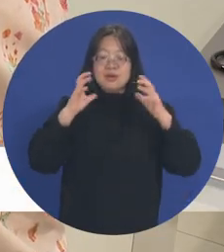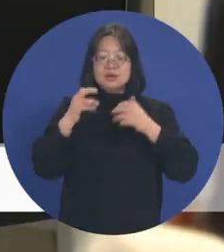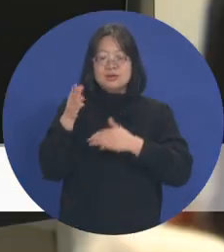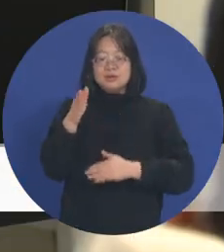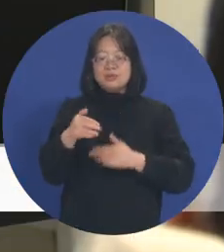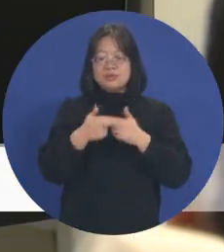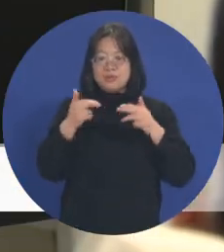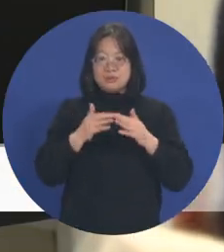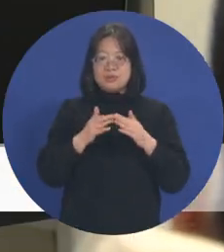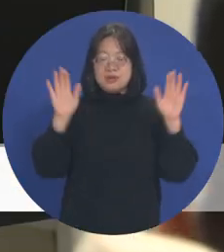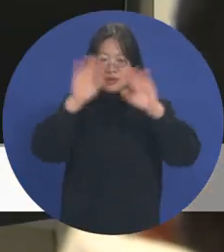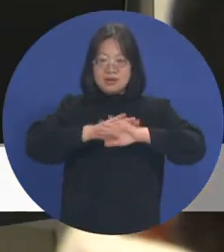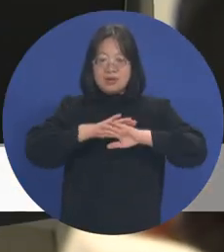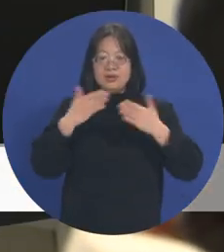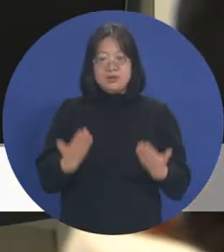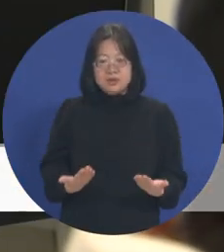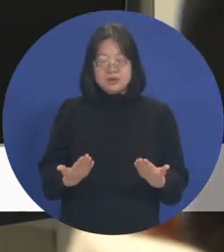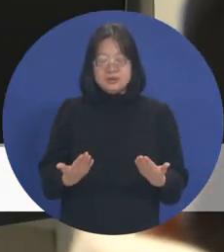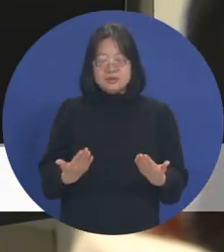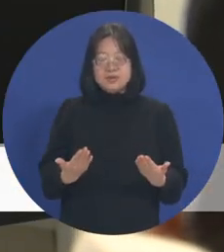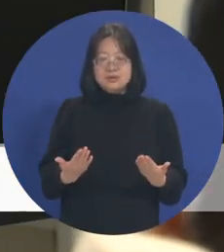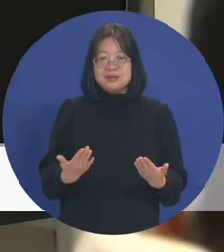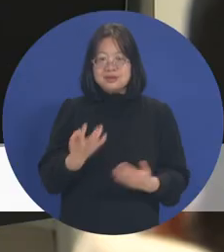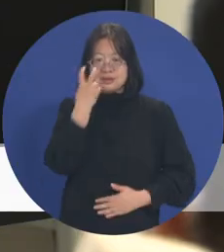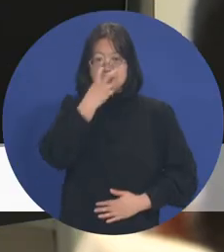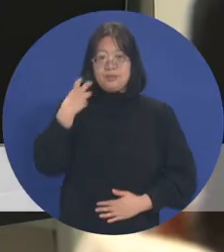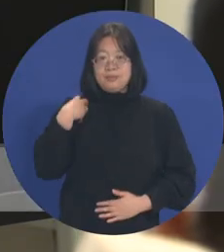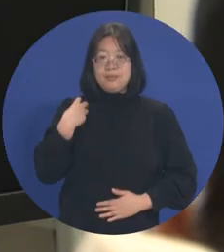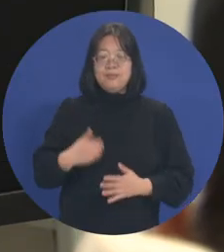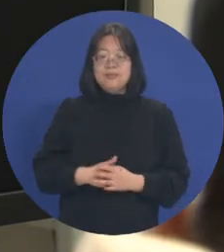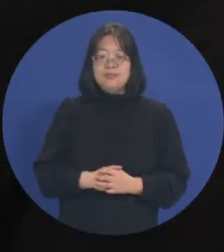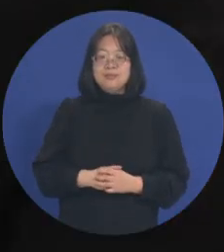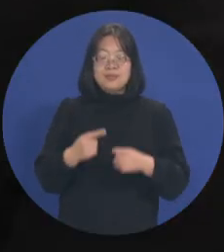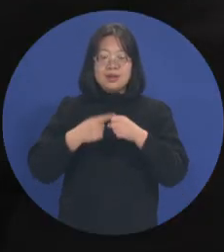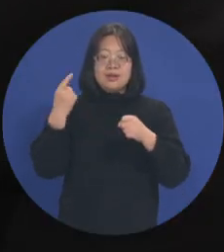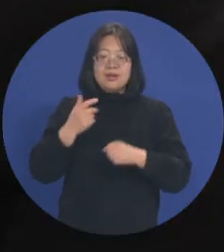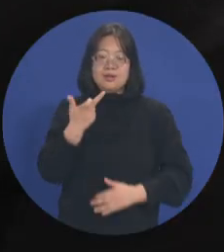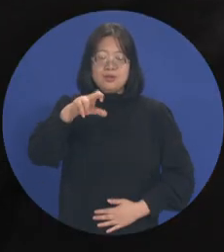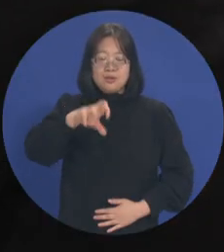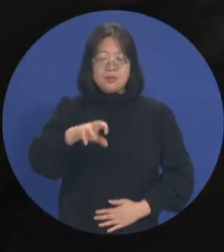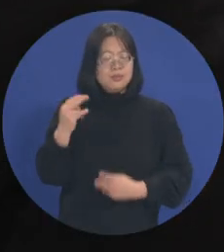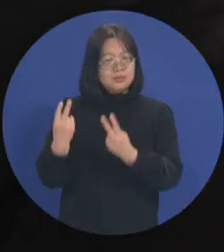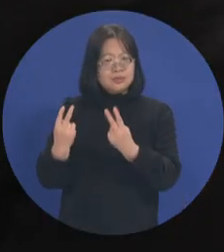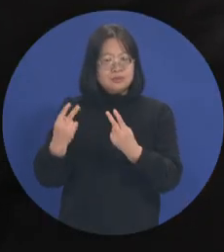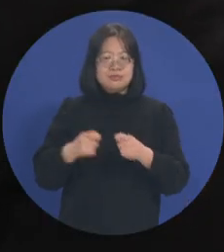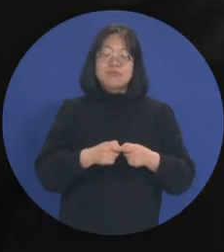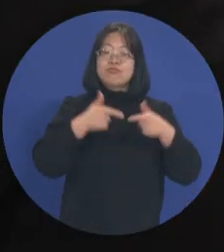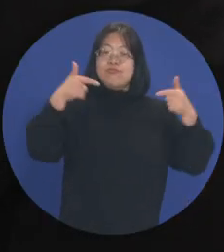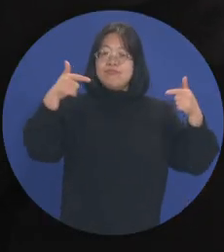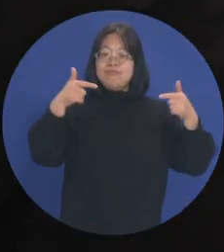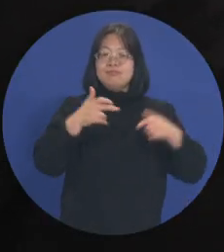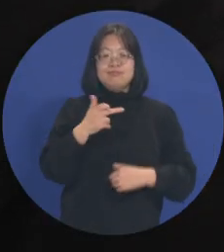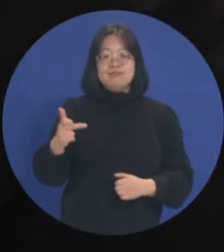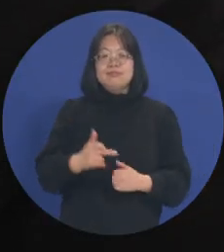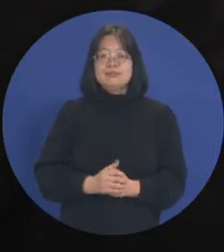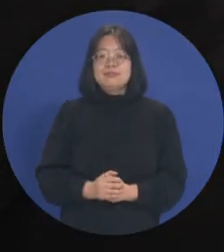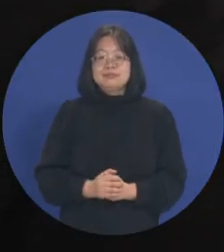어린이 전문병원이 야간과 휴일을 든든히 지키고 있습니다. 지난해 17곳에 비하면 대폭 늘어난